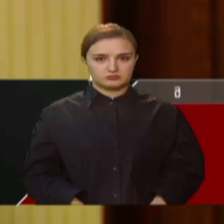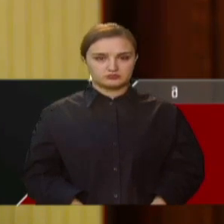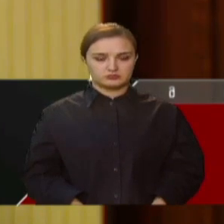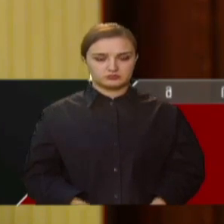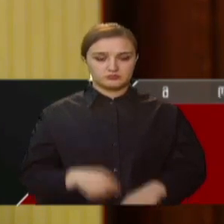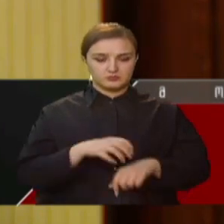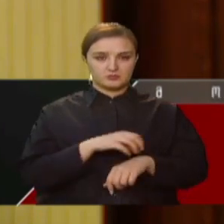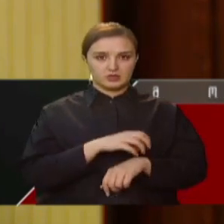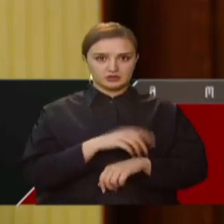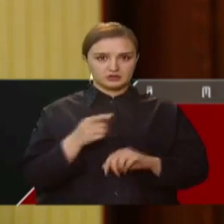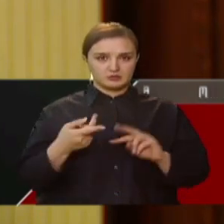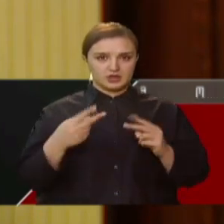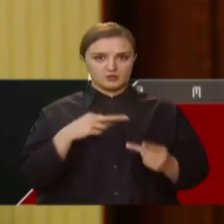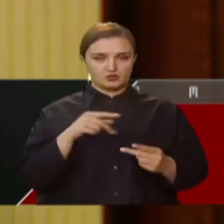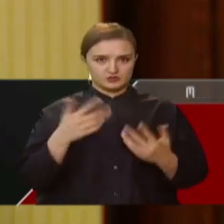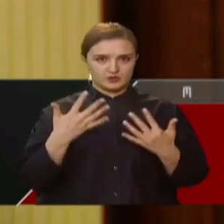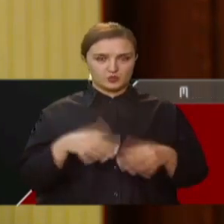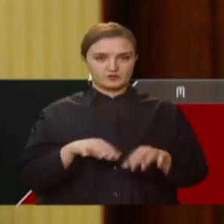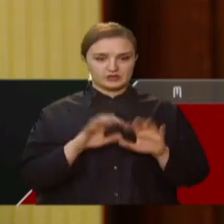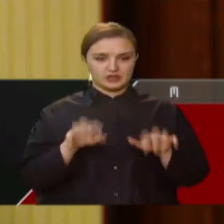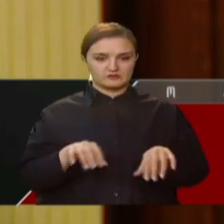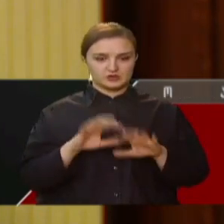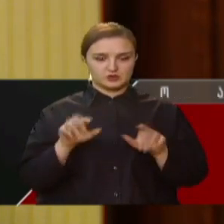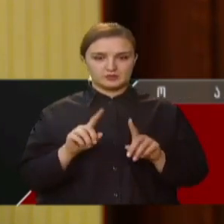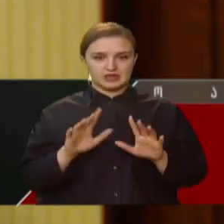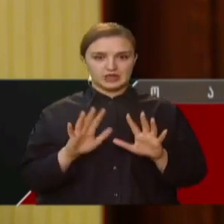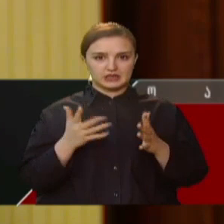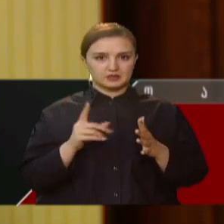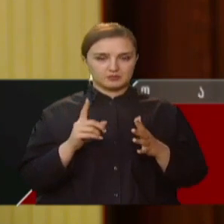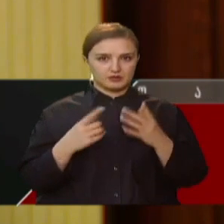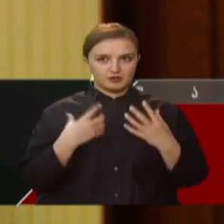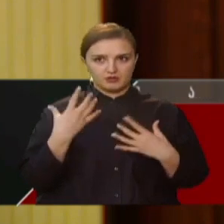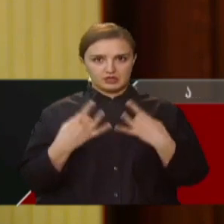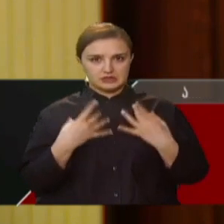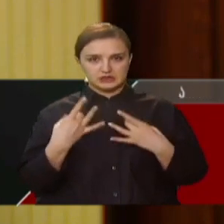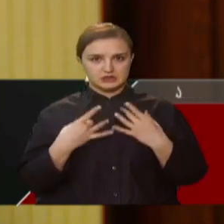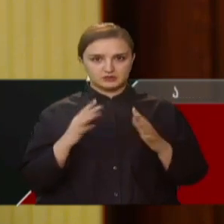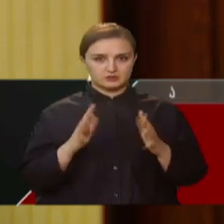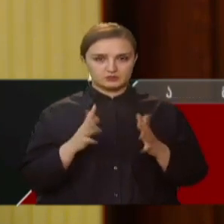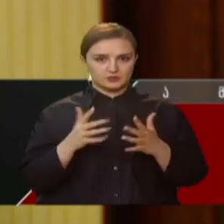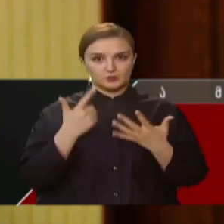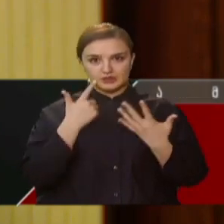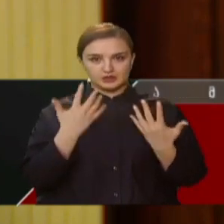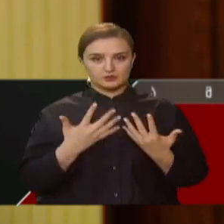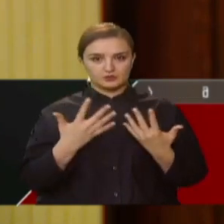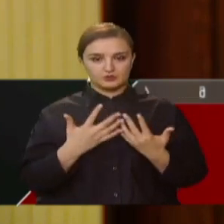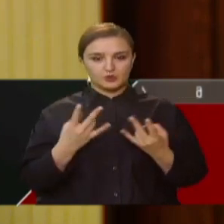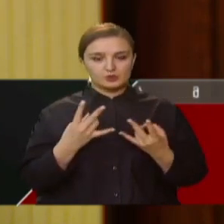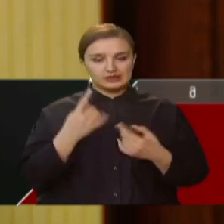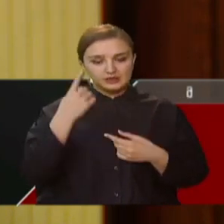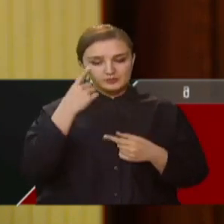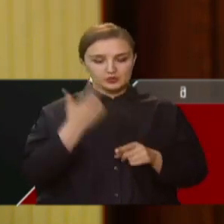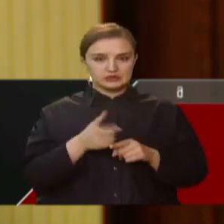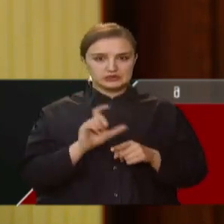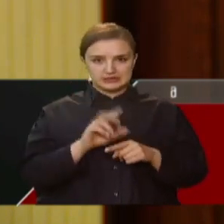mi-am partii, am asat cu atâta ușa mare, bita. Rahte, bara, isteria, verga, vige, uharhulia, unda ipicron,